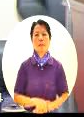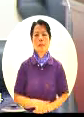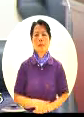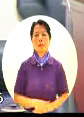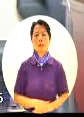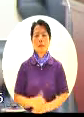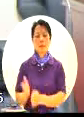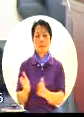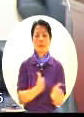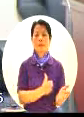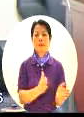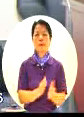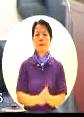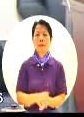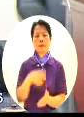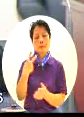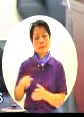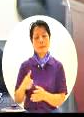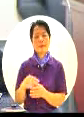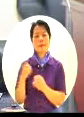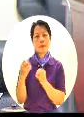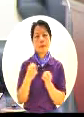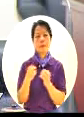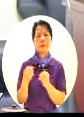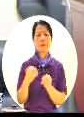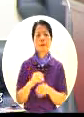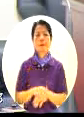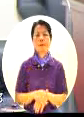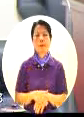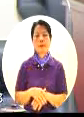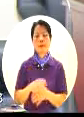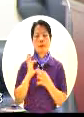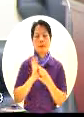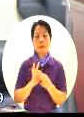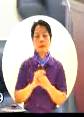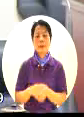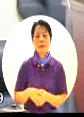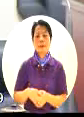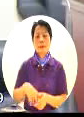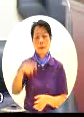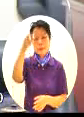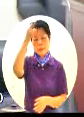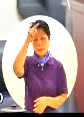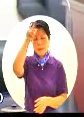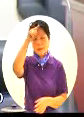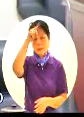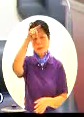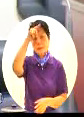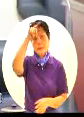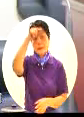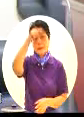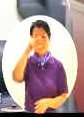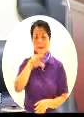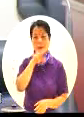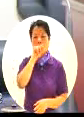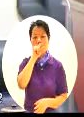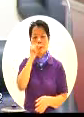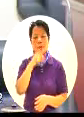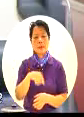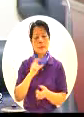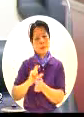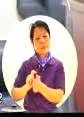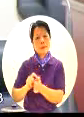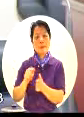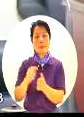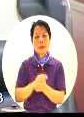麦咱来谈谈哈，我们有关黄色小鸭的议题了哈。首